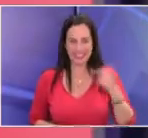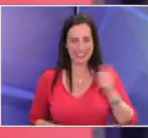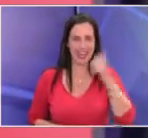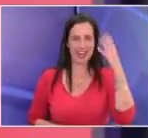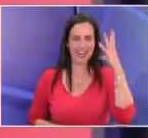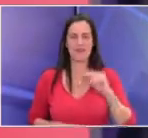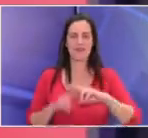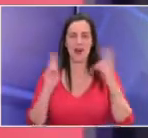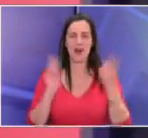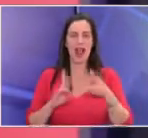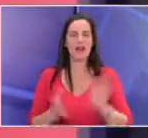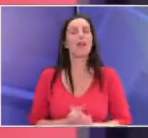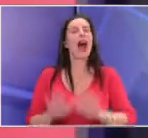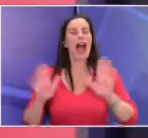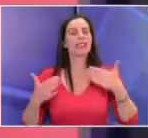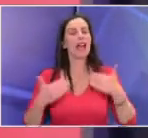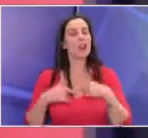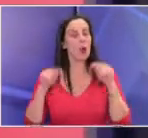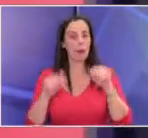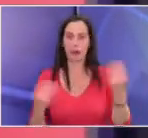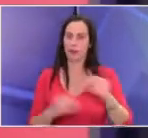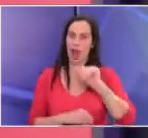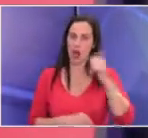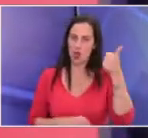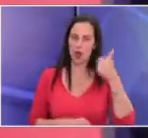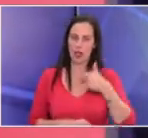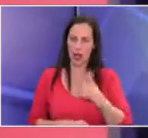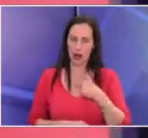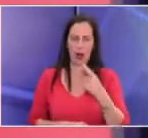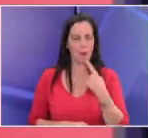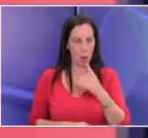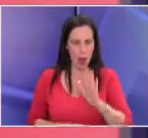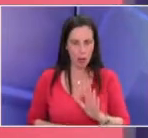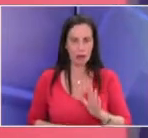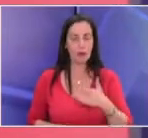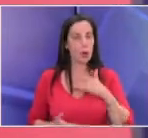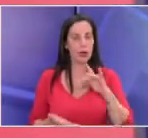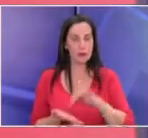זה טוב או רע? מה קורה עם אברה מנגיסטו?